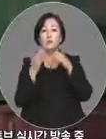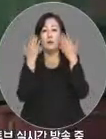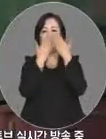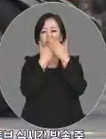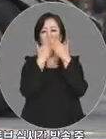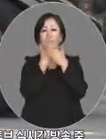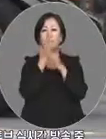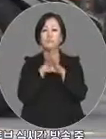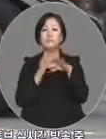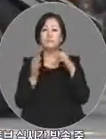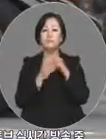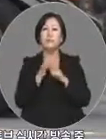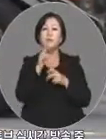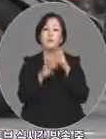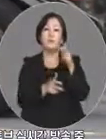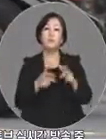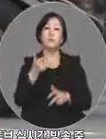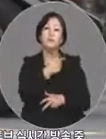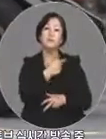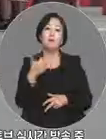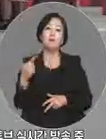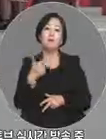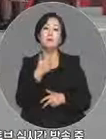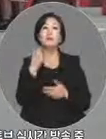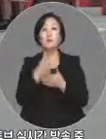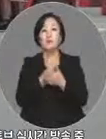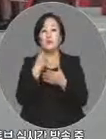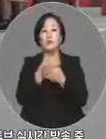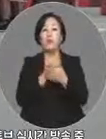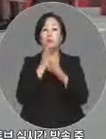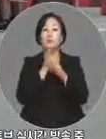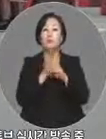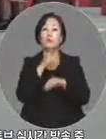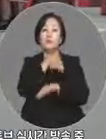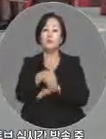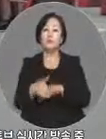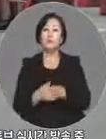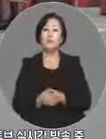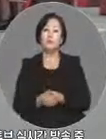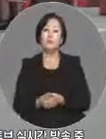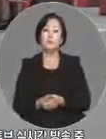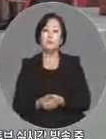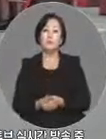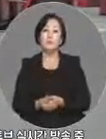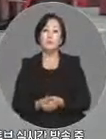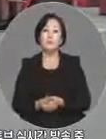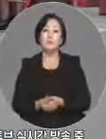속에 지역 산업계의 불안은 나날이 커지고 있습니다. UBC 뉴스 전명주입니다.